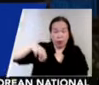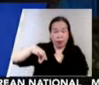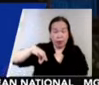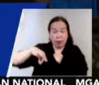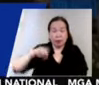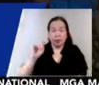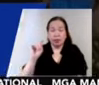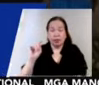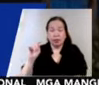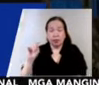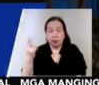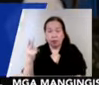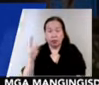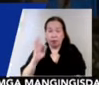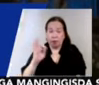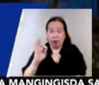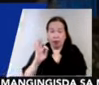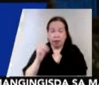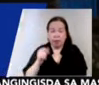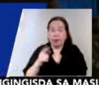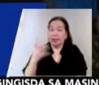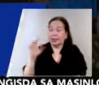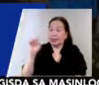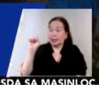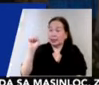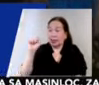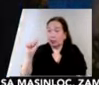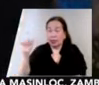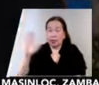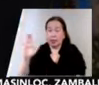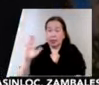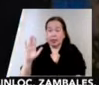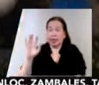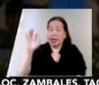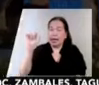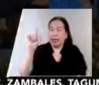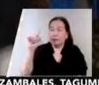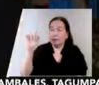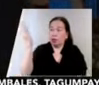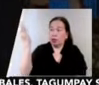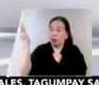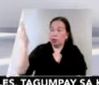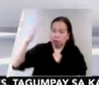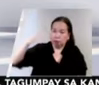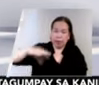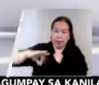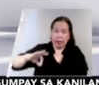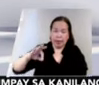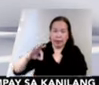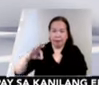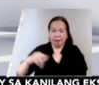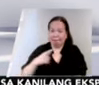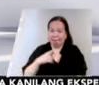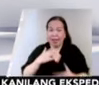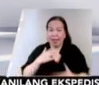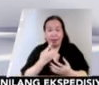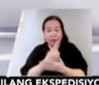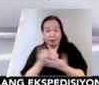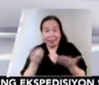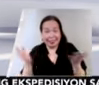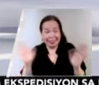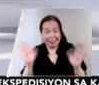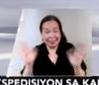naman, alas 11 ng umaga hanggang alas 9 ng gabi. Mel, happy weekend! Happy weekend! Maraming